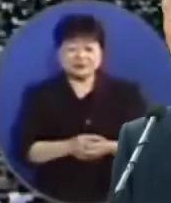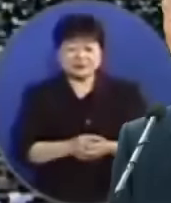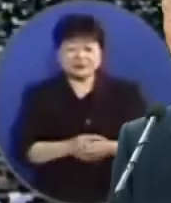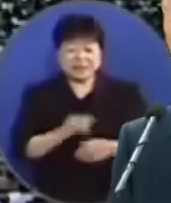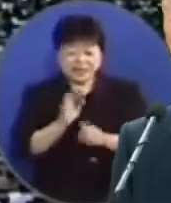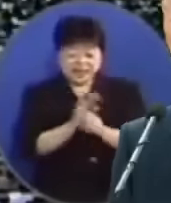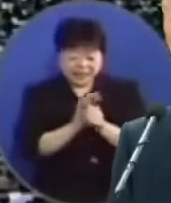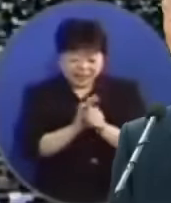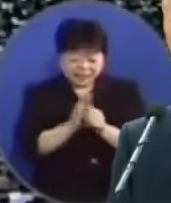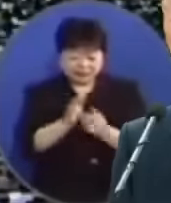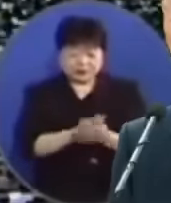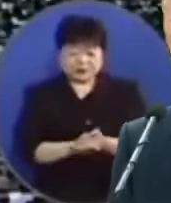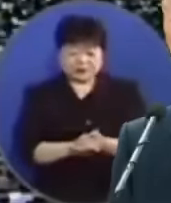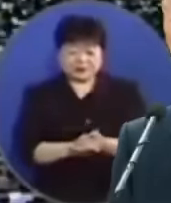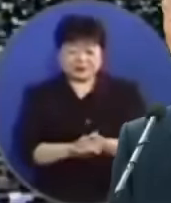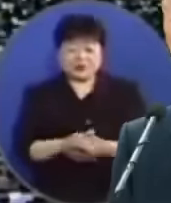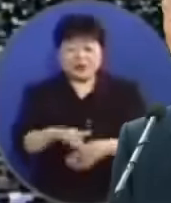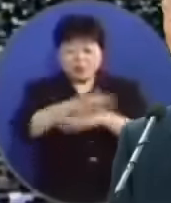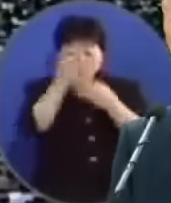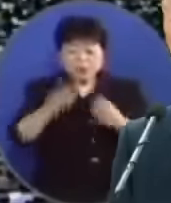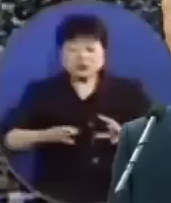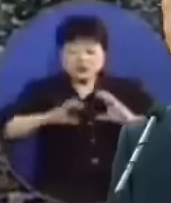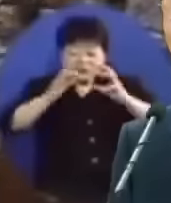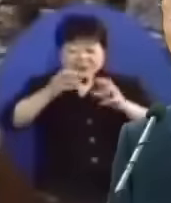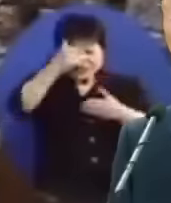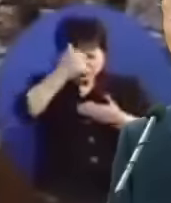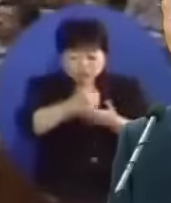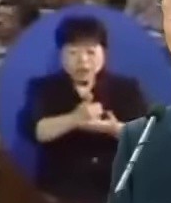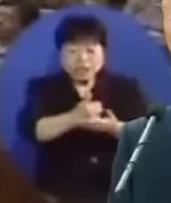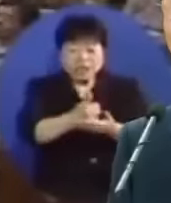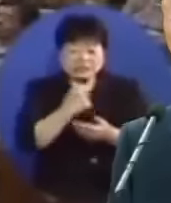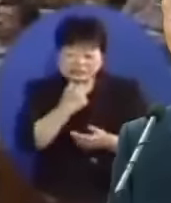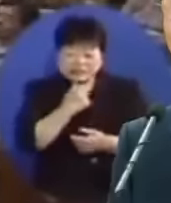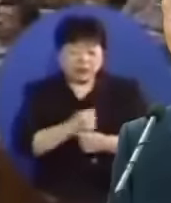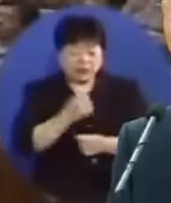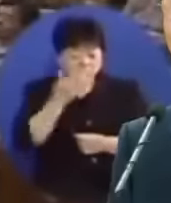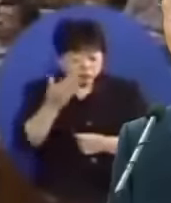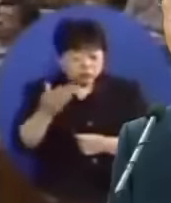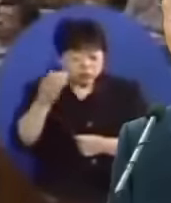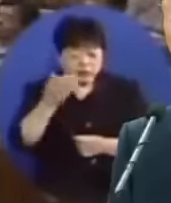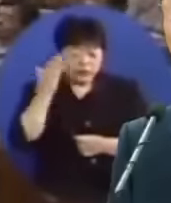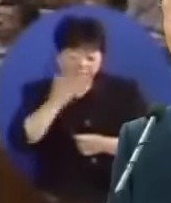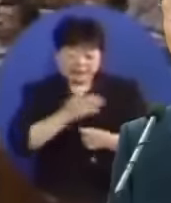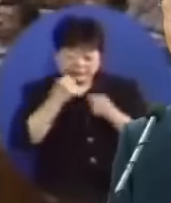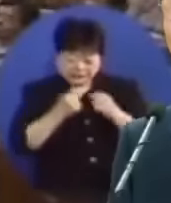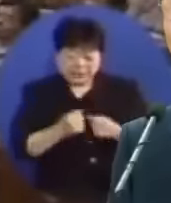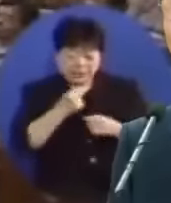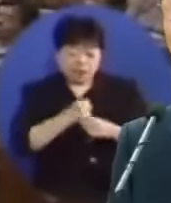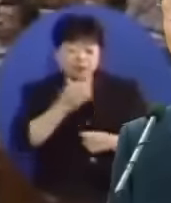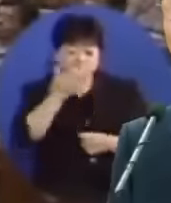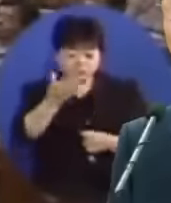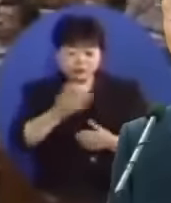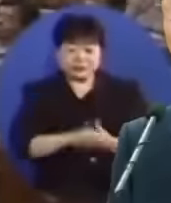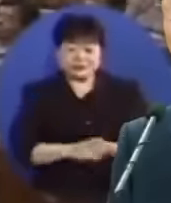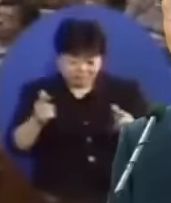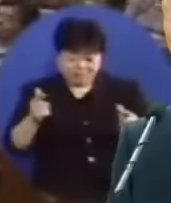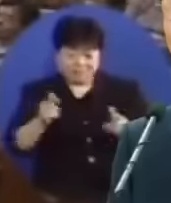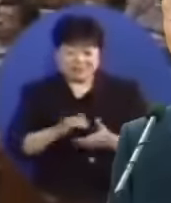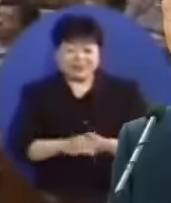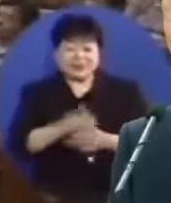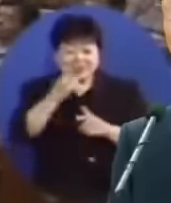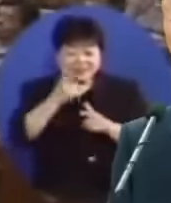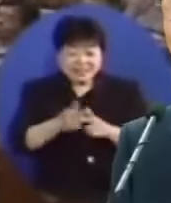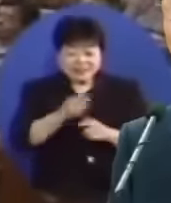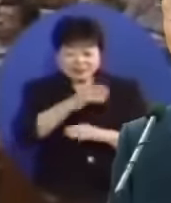주어서 그러한 모든 세상적인 죄악을 싫어하게 만들어서 성결한 삶을 살도록 만들어주는 것입니다.